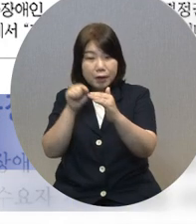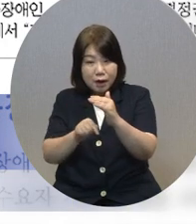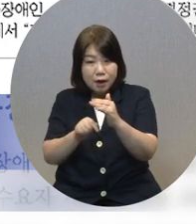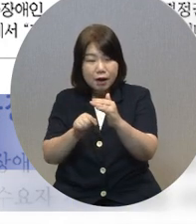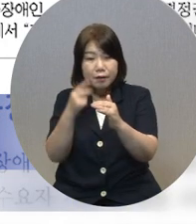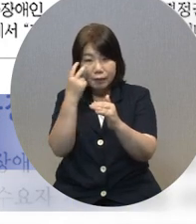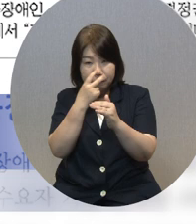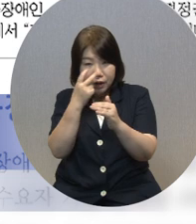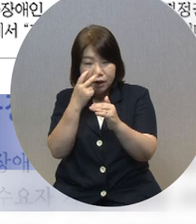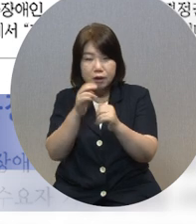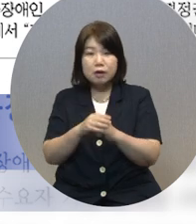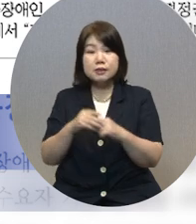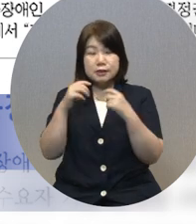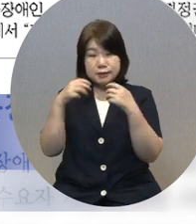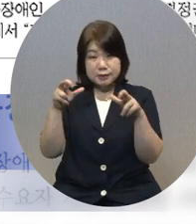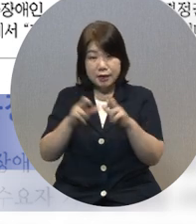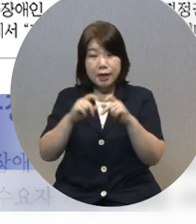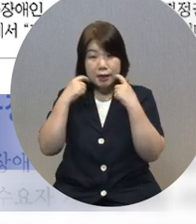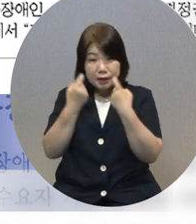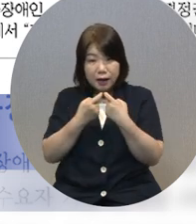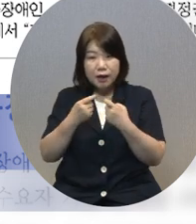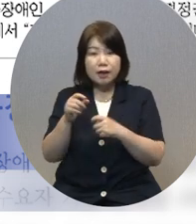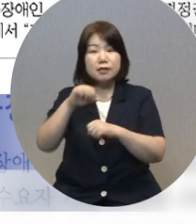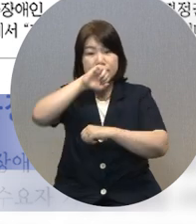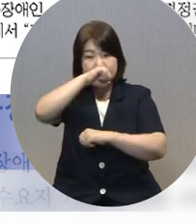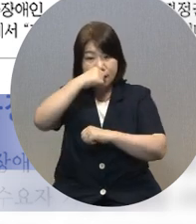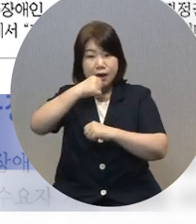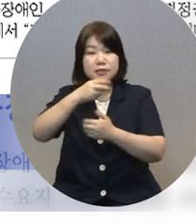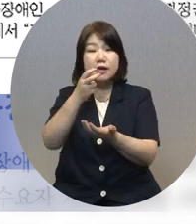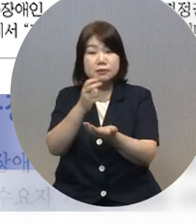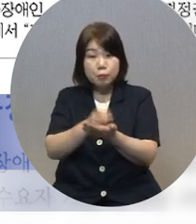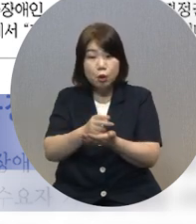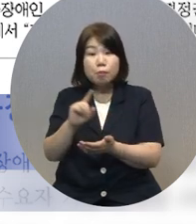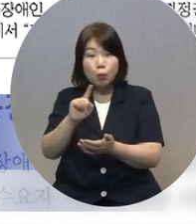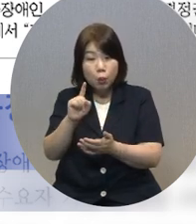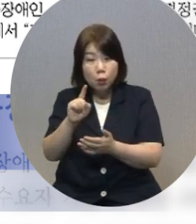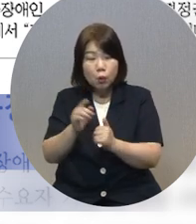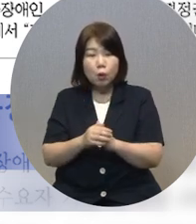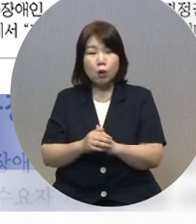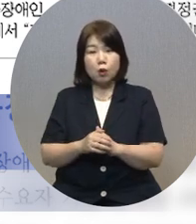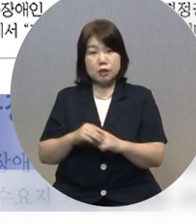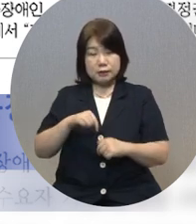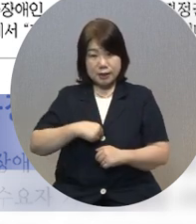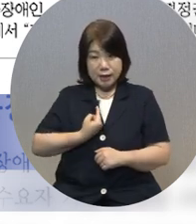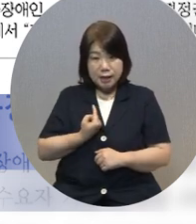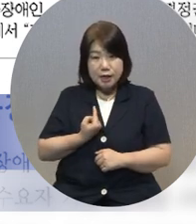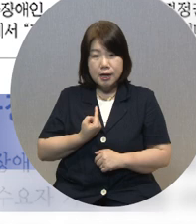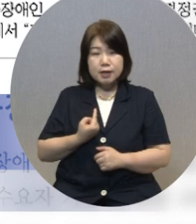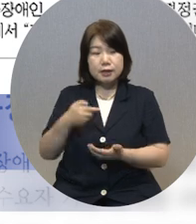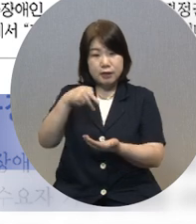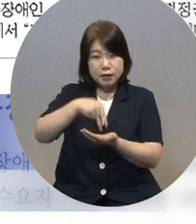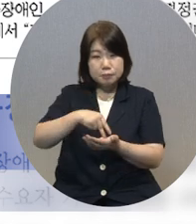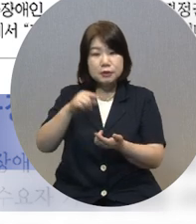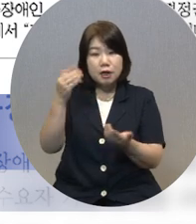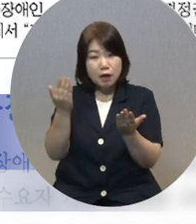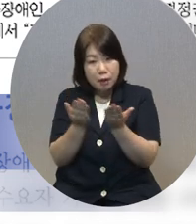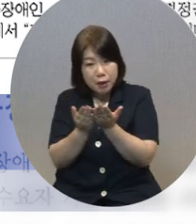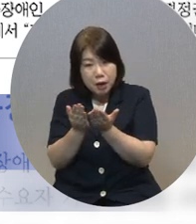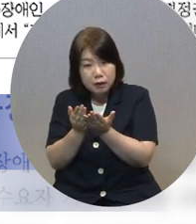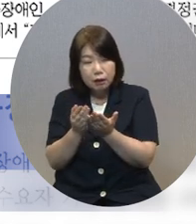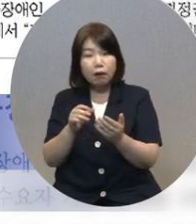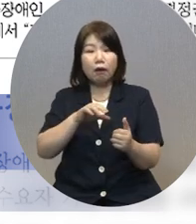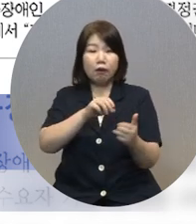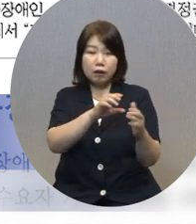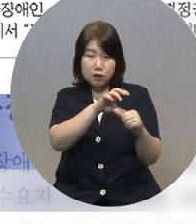장애인 개인 예제는 장애인 개개인이 주어진 예산 범위 내에서 자신의 상황에 맞게 이용 계획을